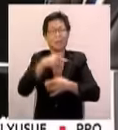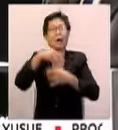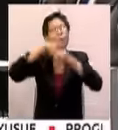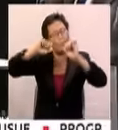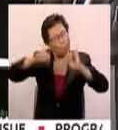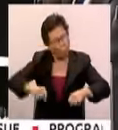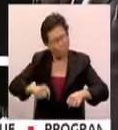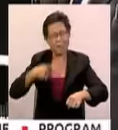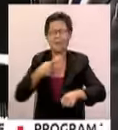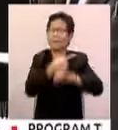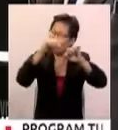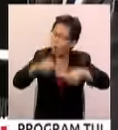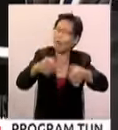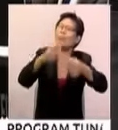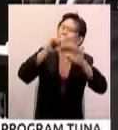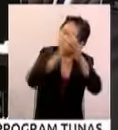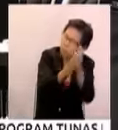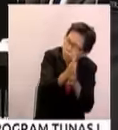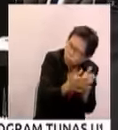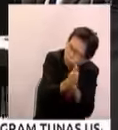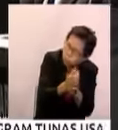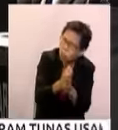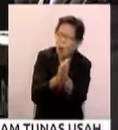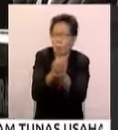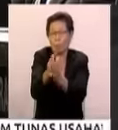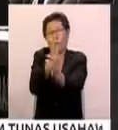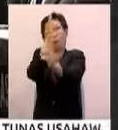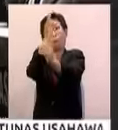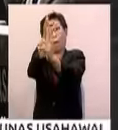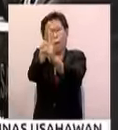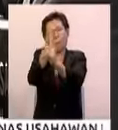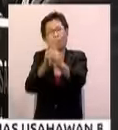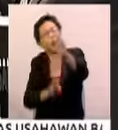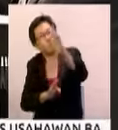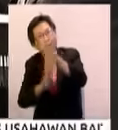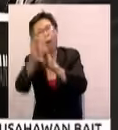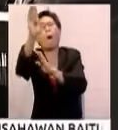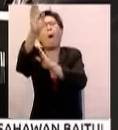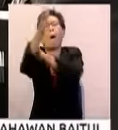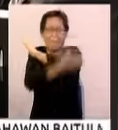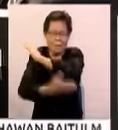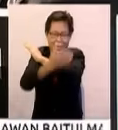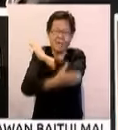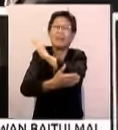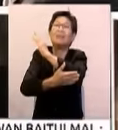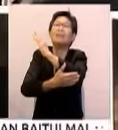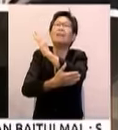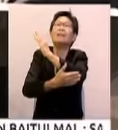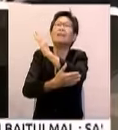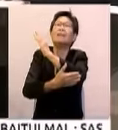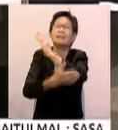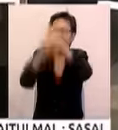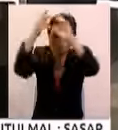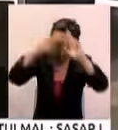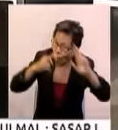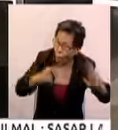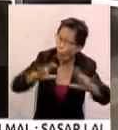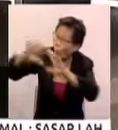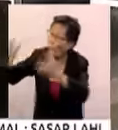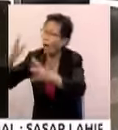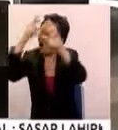boleh berusaha. Berusaha ke arah membangunkan sebuah negara yang dihormati